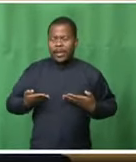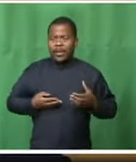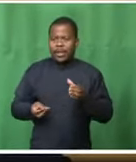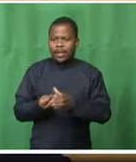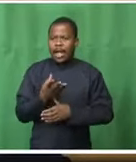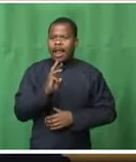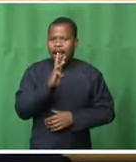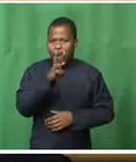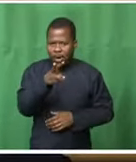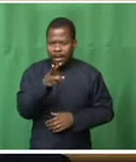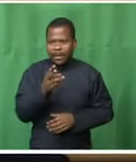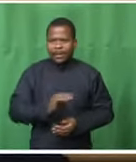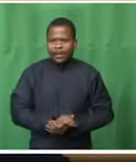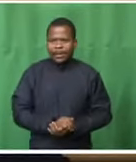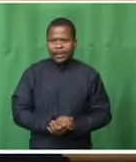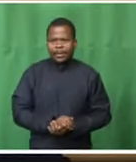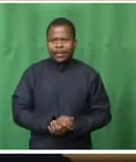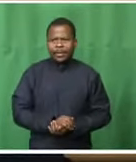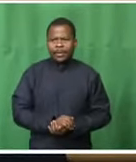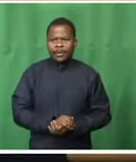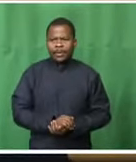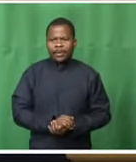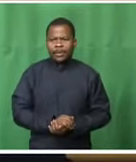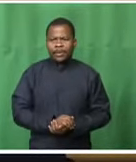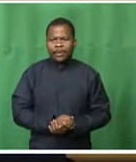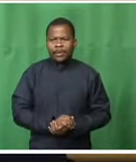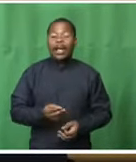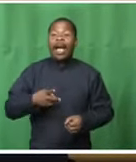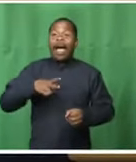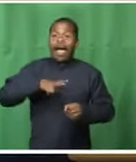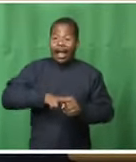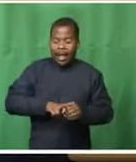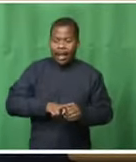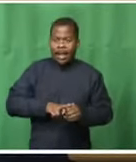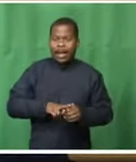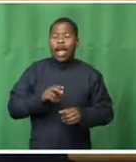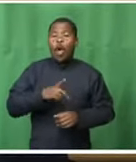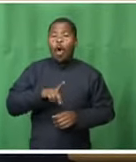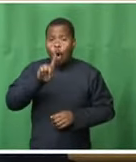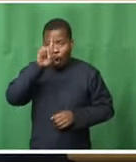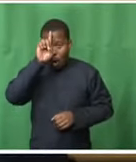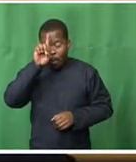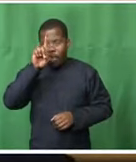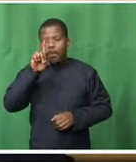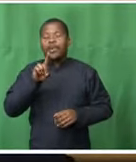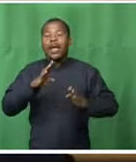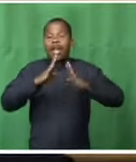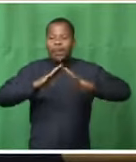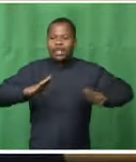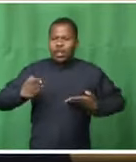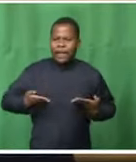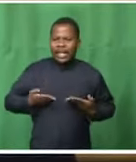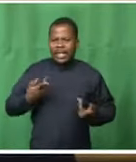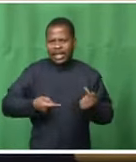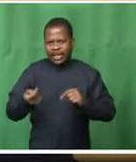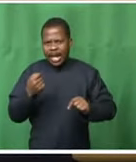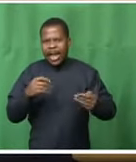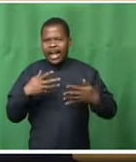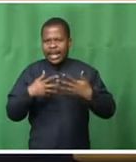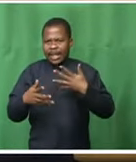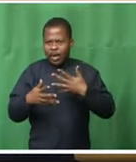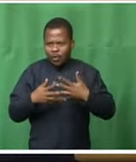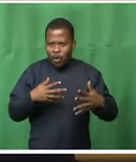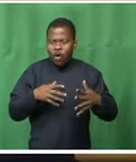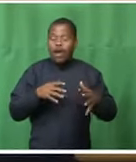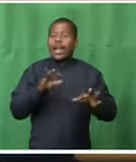ke kuyabanika intathu lokugcina lokuthi lokhu lesikusho ukuthi mhlambe silitekule emabhizinisi laba laba kushoko